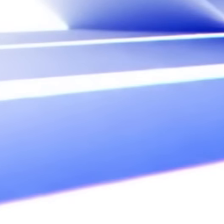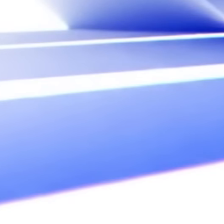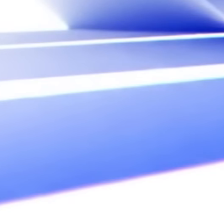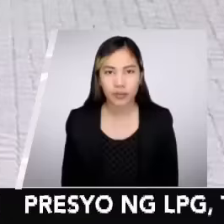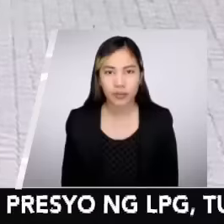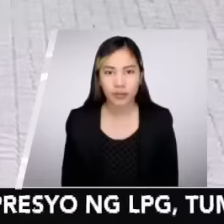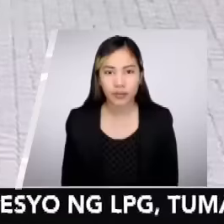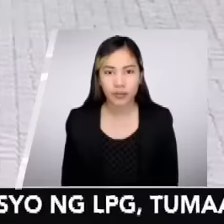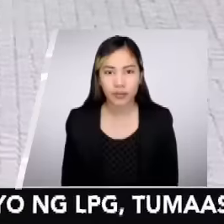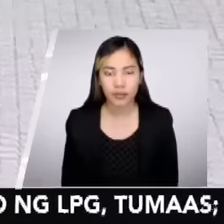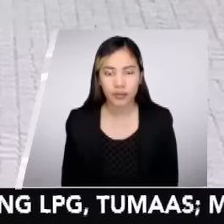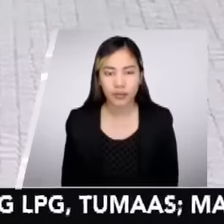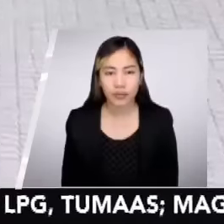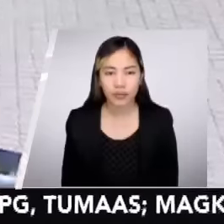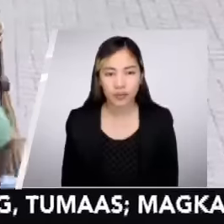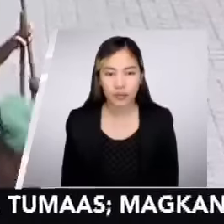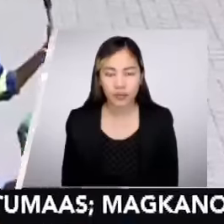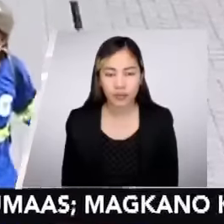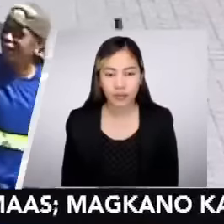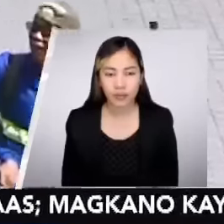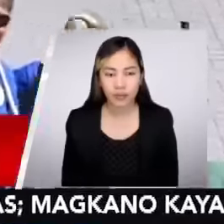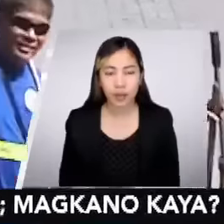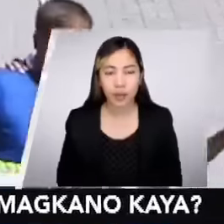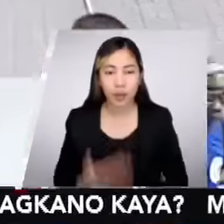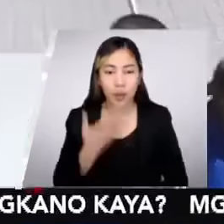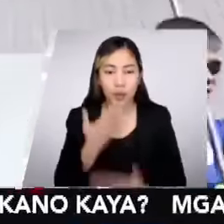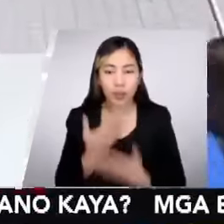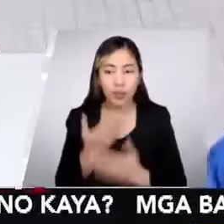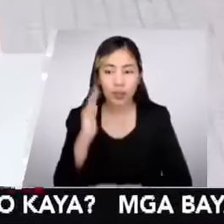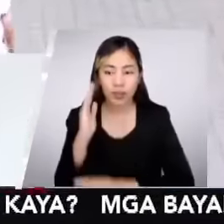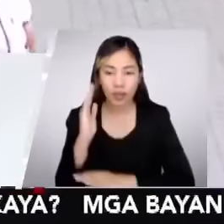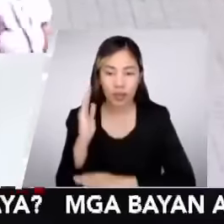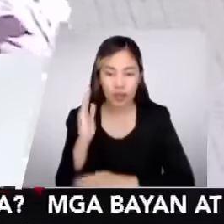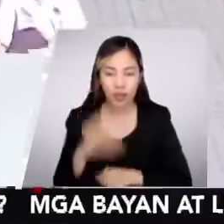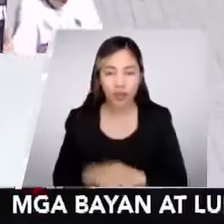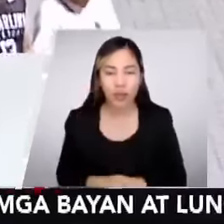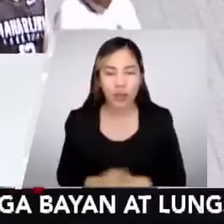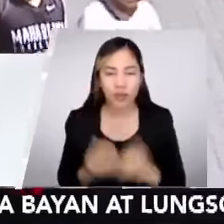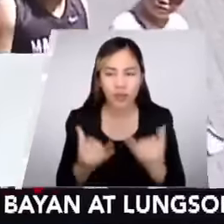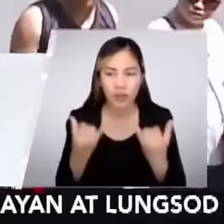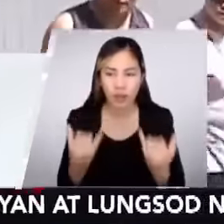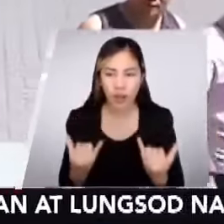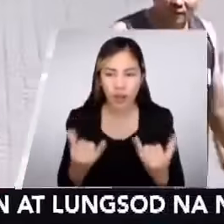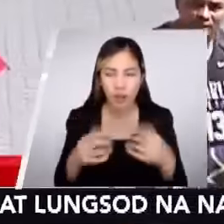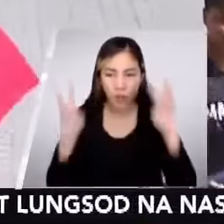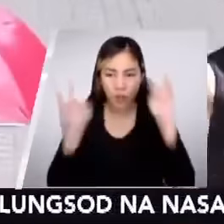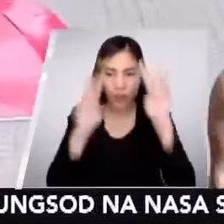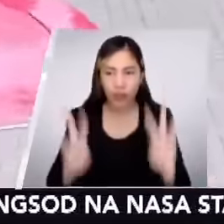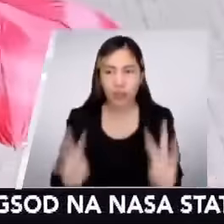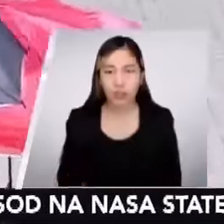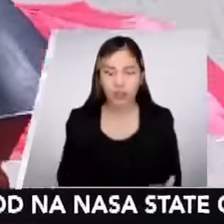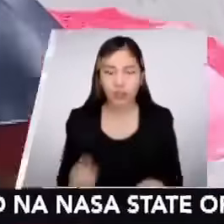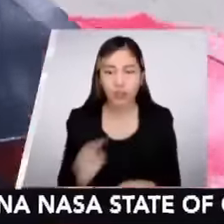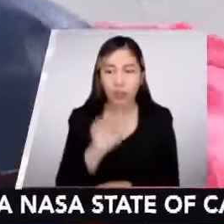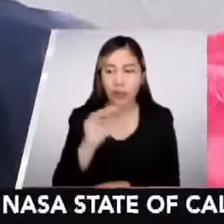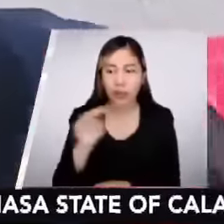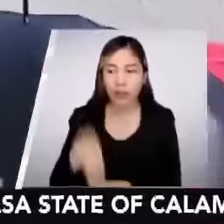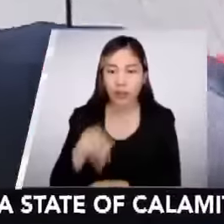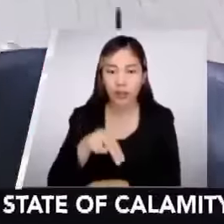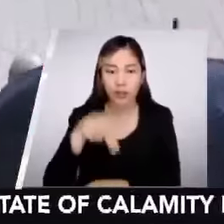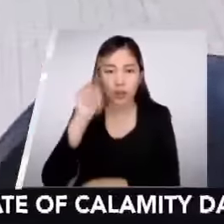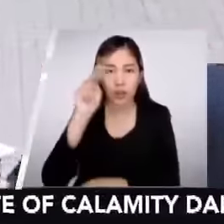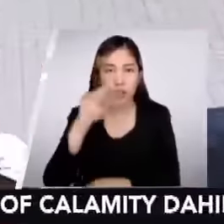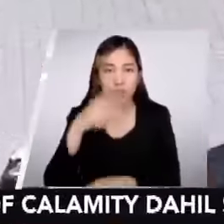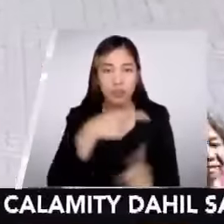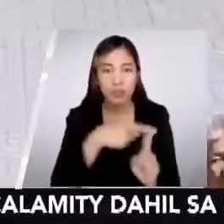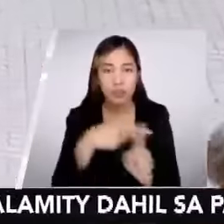Rafi, magandang tanghali. Lagay muna ng panahon dito sa Manila North Cemetery. Tirik na tirik ang haring araw at